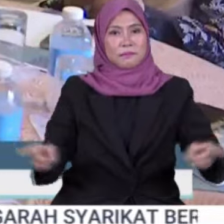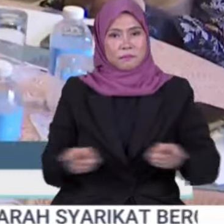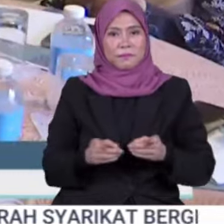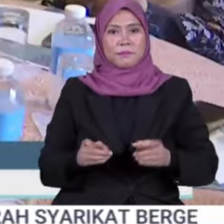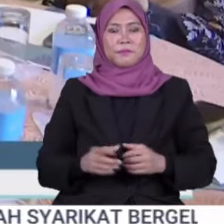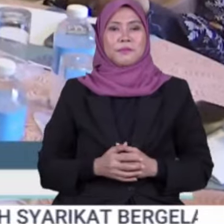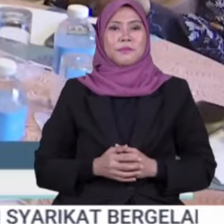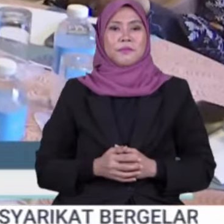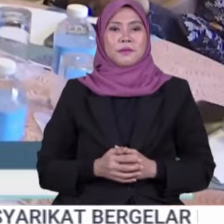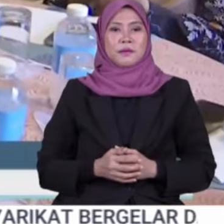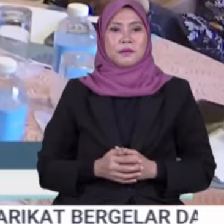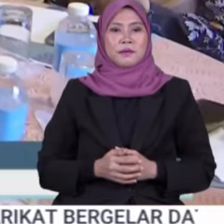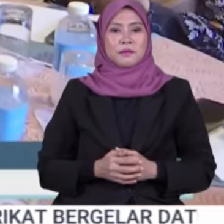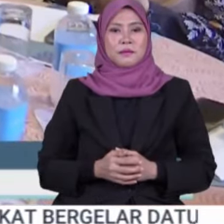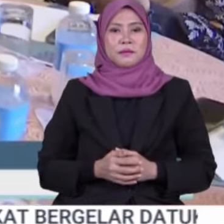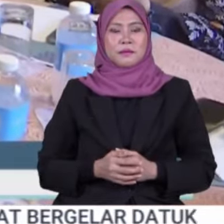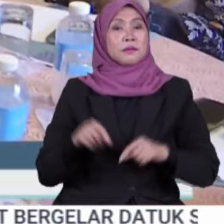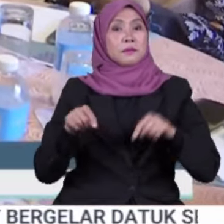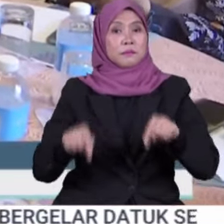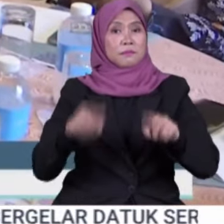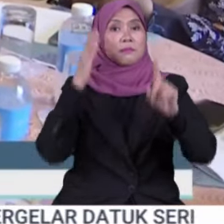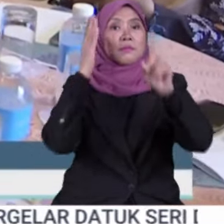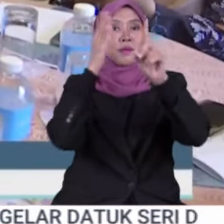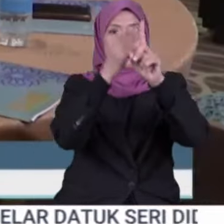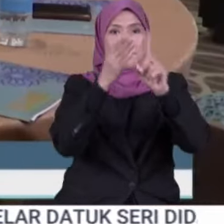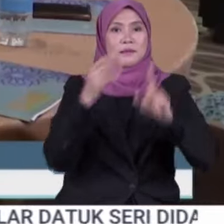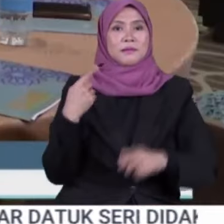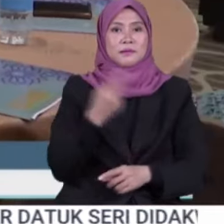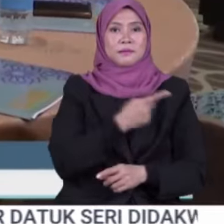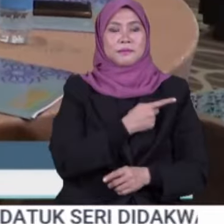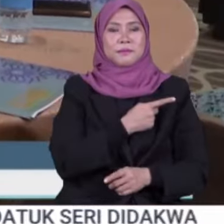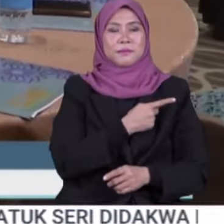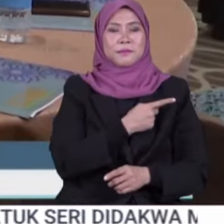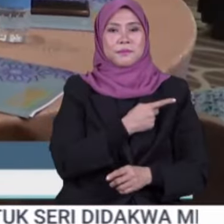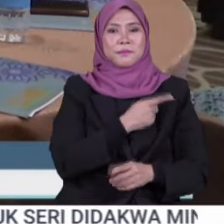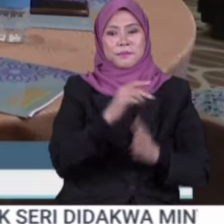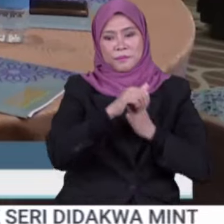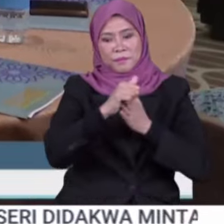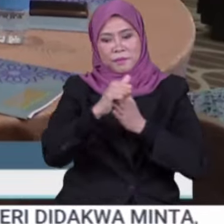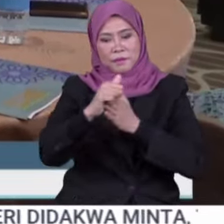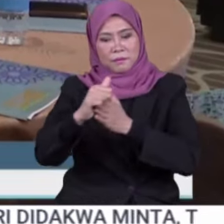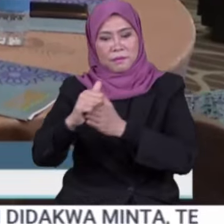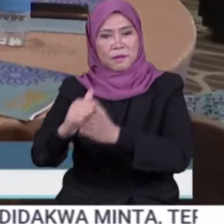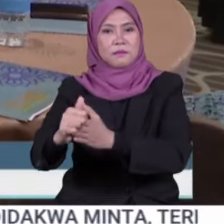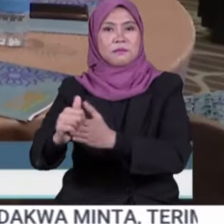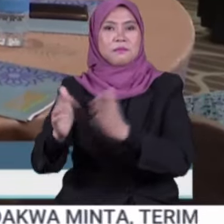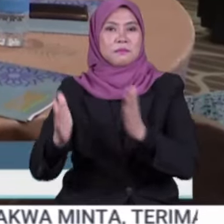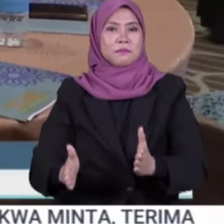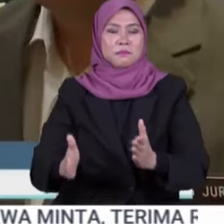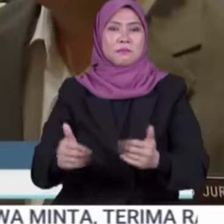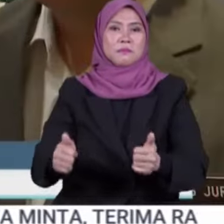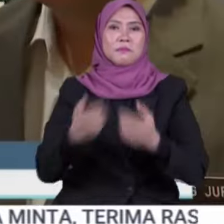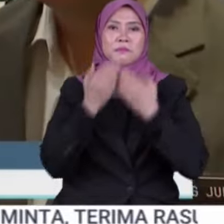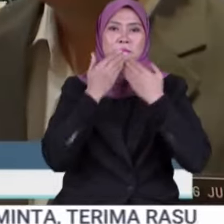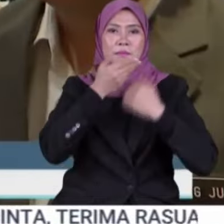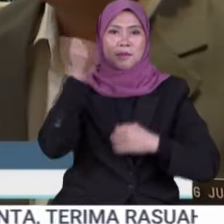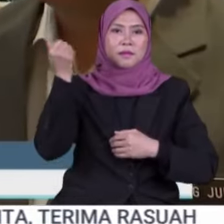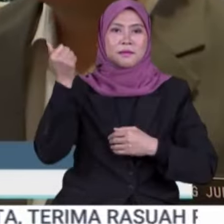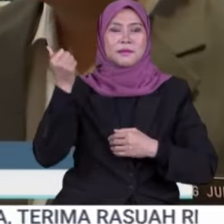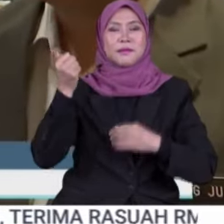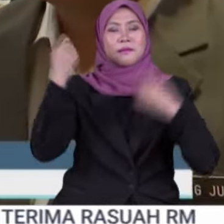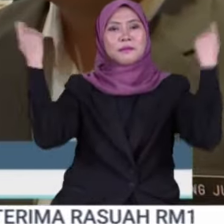Dan inilah di antara hasrat kita supaya kepimpinan itu dapat berkesan dan juga majlis kita